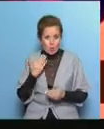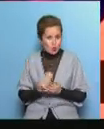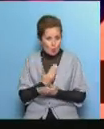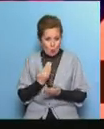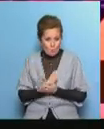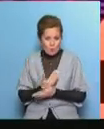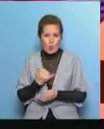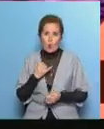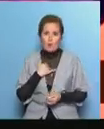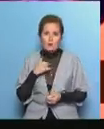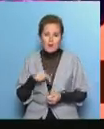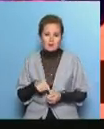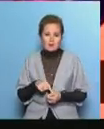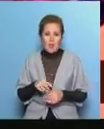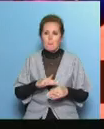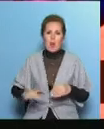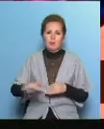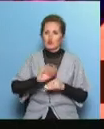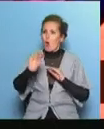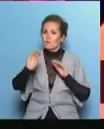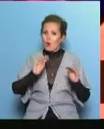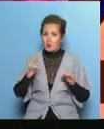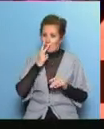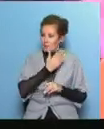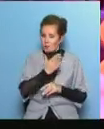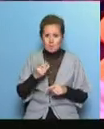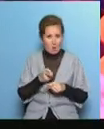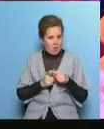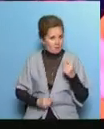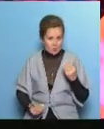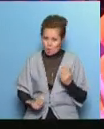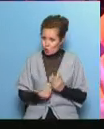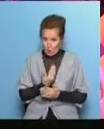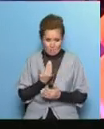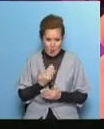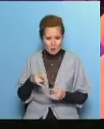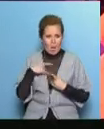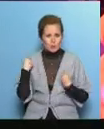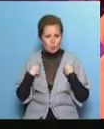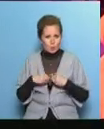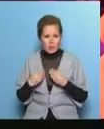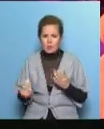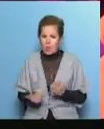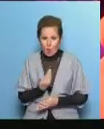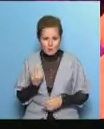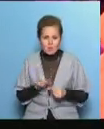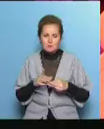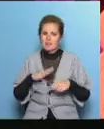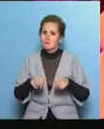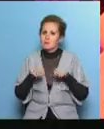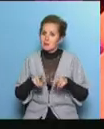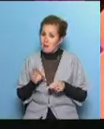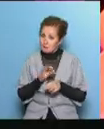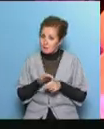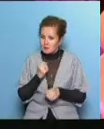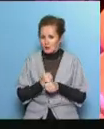нас манежное оформление, которое вы видите, половина новое. Вы увидели костюмы, которые были специально сделаны,